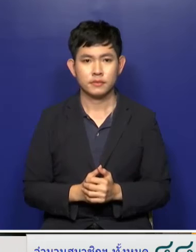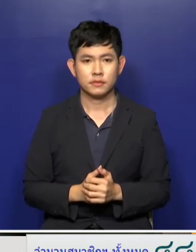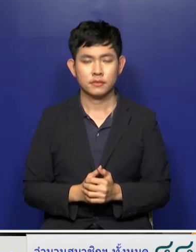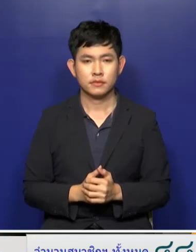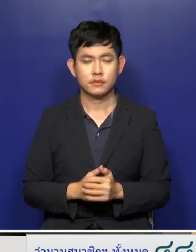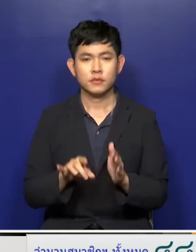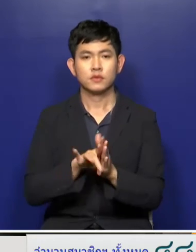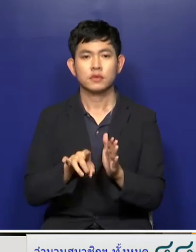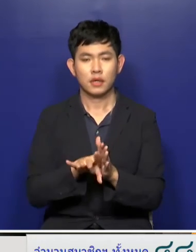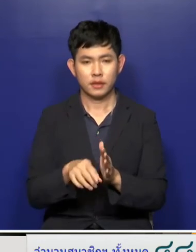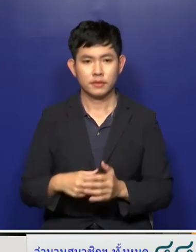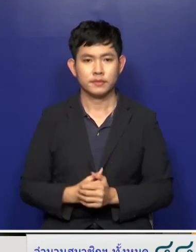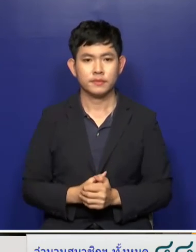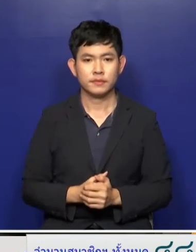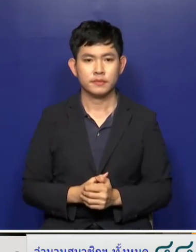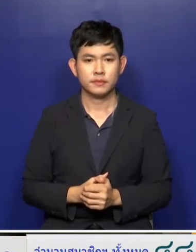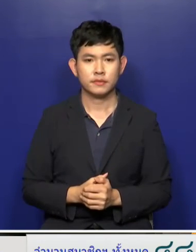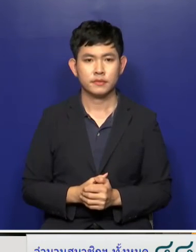กุจท้ายครับ ท่านมาทานครับ